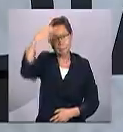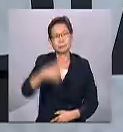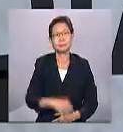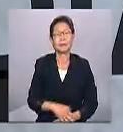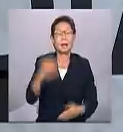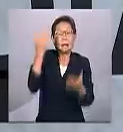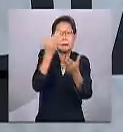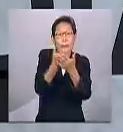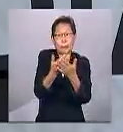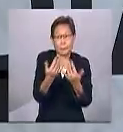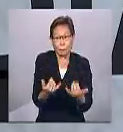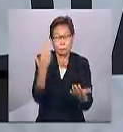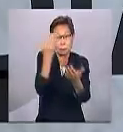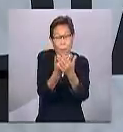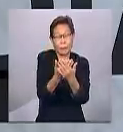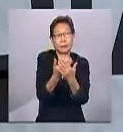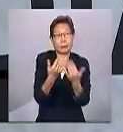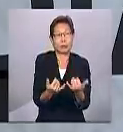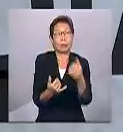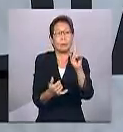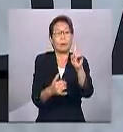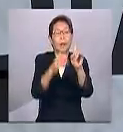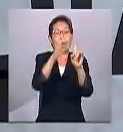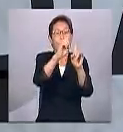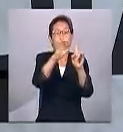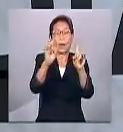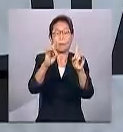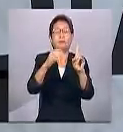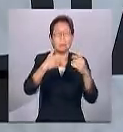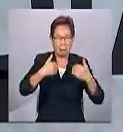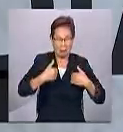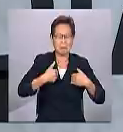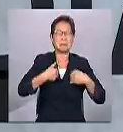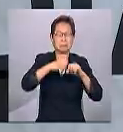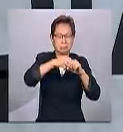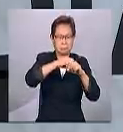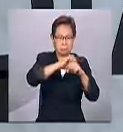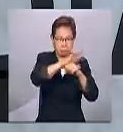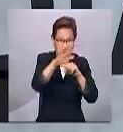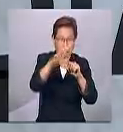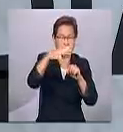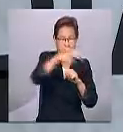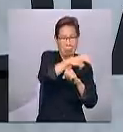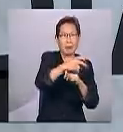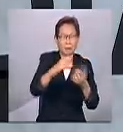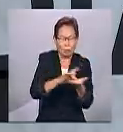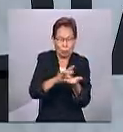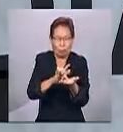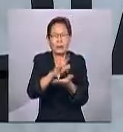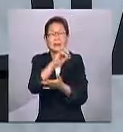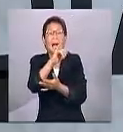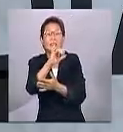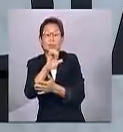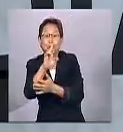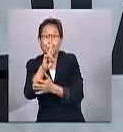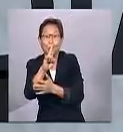Sehingga kini, seramai 108 kes positif COVID-19 sedang dirawat di unit rawatan rapi.